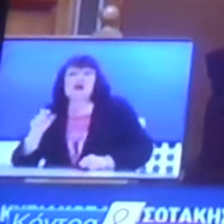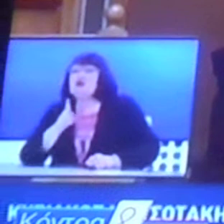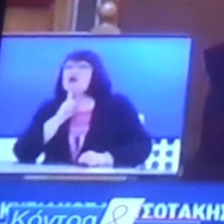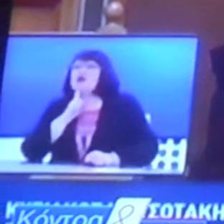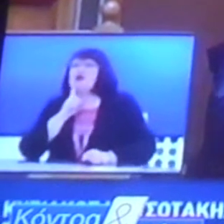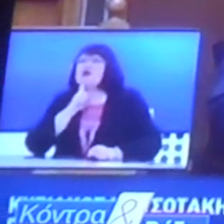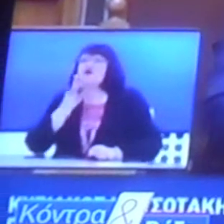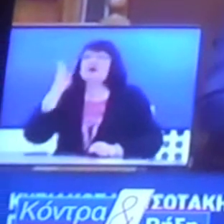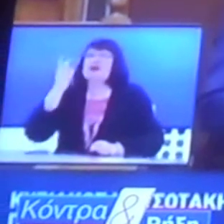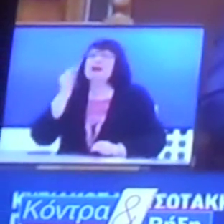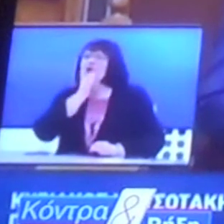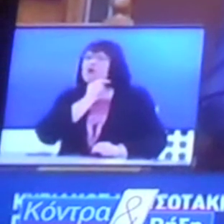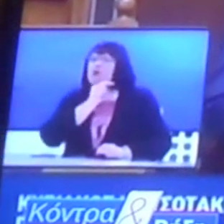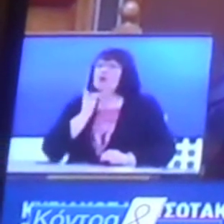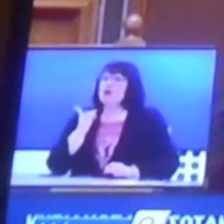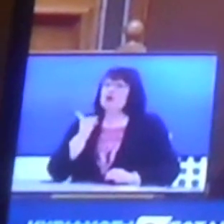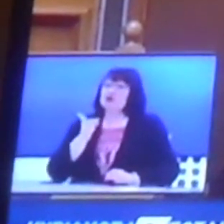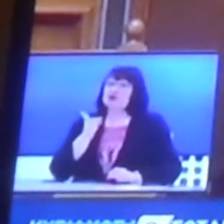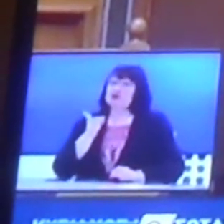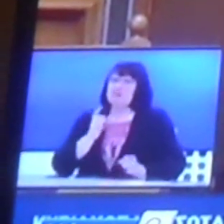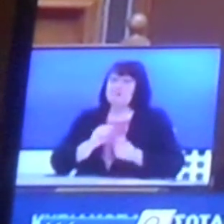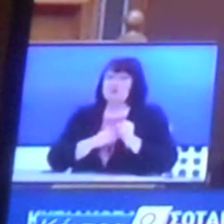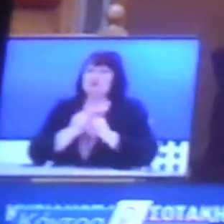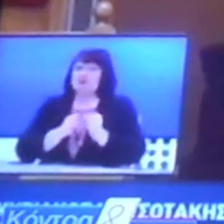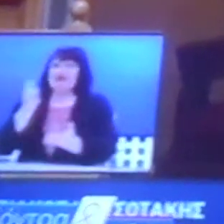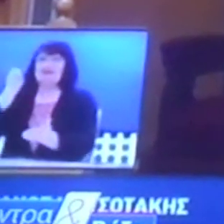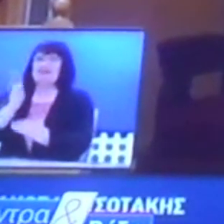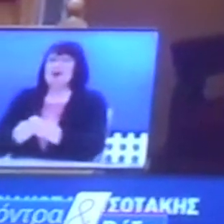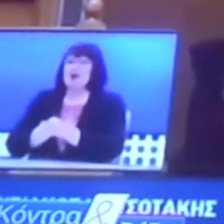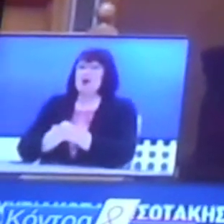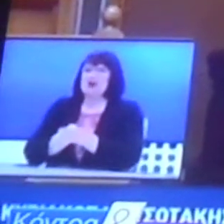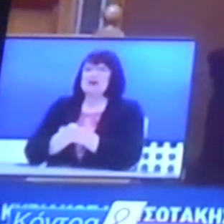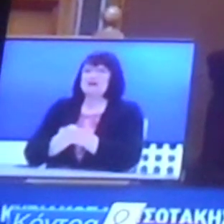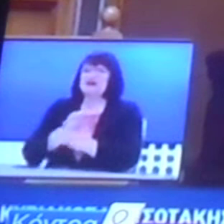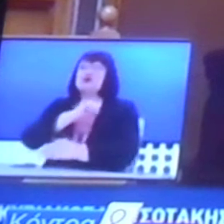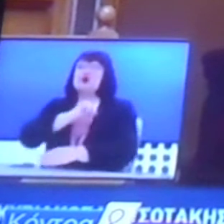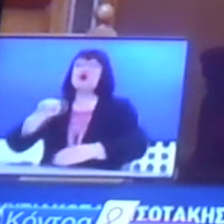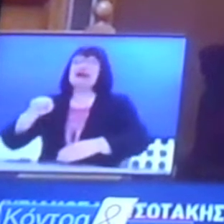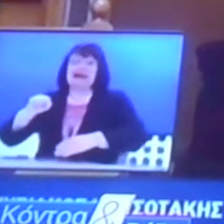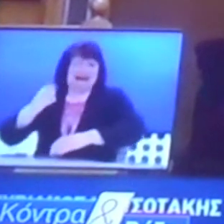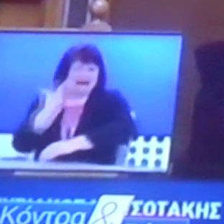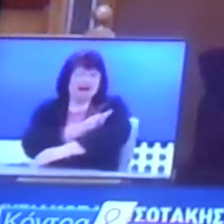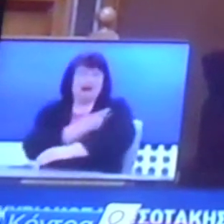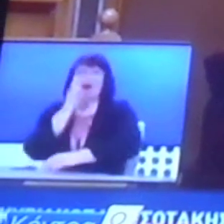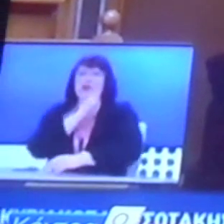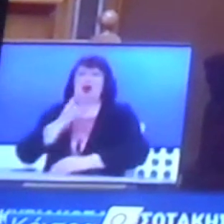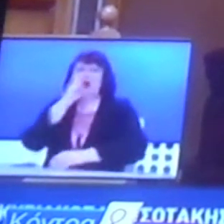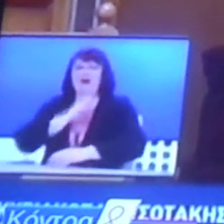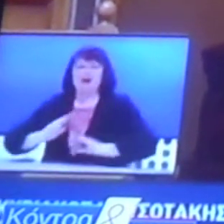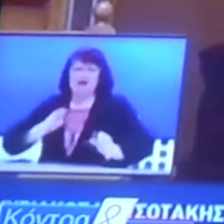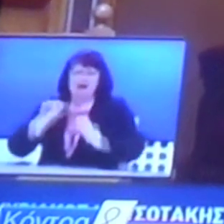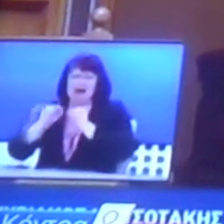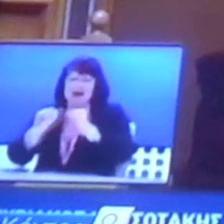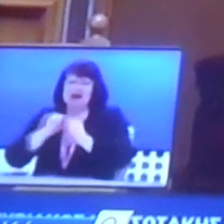ο συνάδελφός μου, τέλος συνάδελφός μου, ο πρωθυπουργός, επιχείρησε να αγοράσει το εμβόλιο Sputnik, έγινε φοβερή